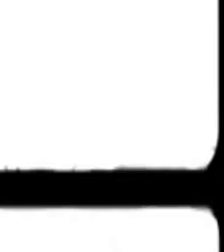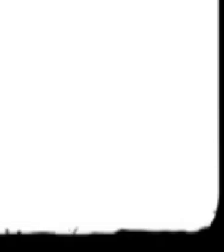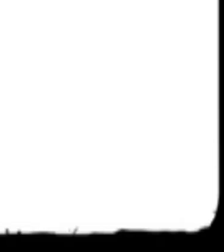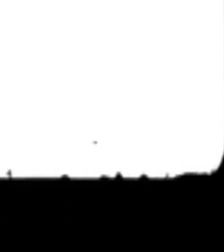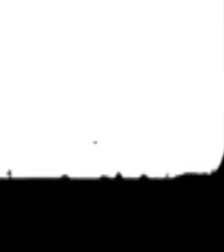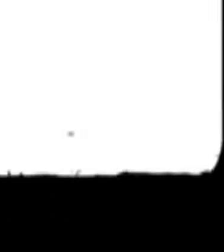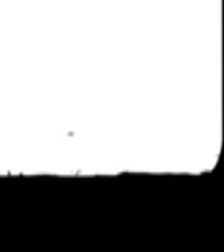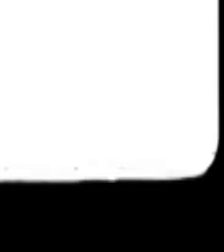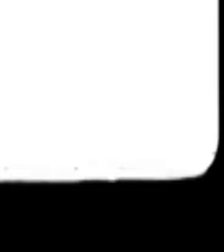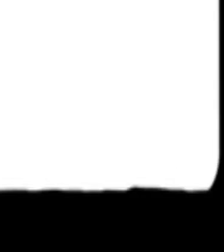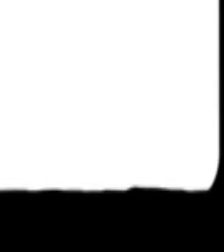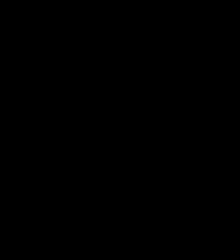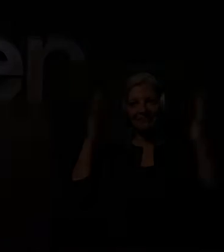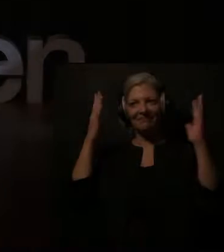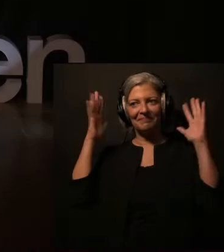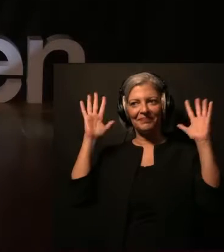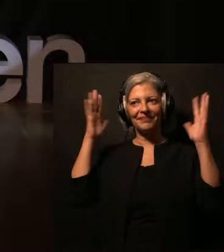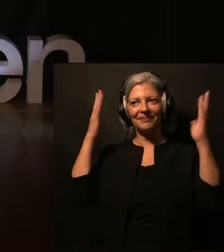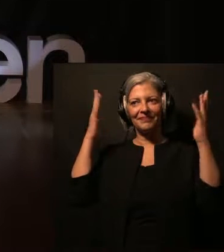Like Vio